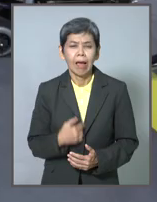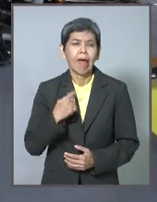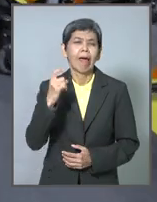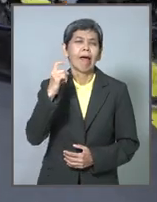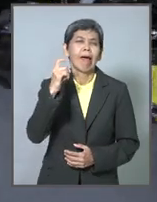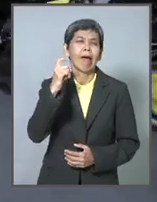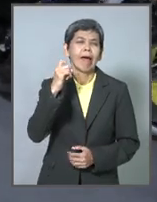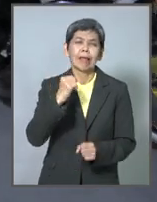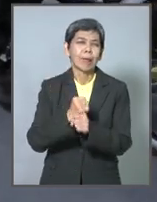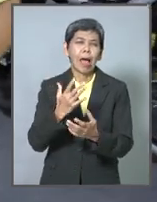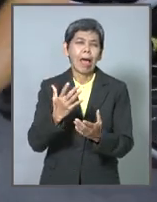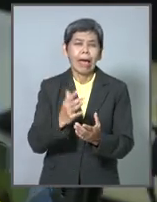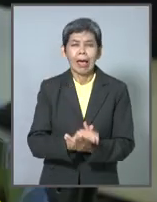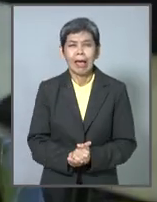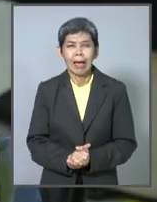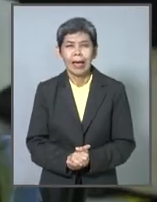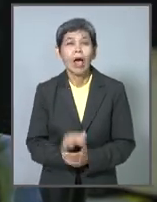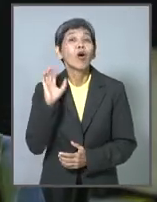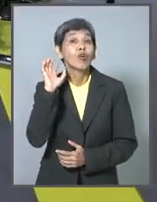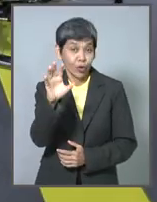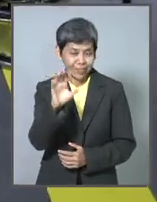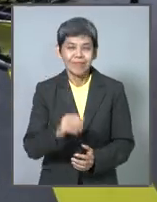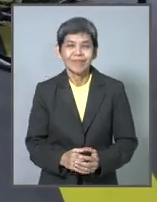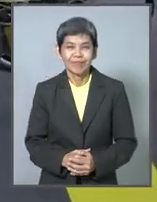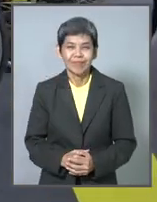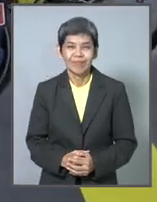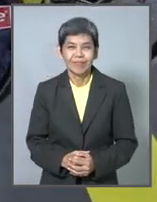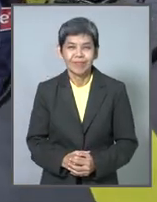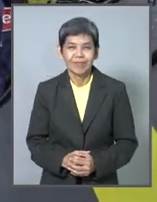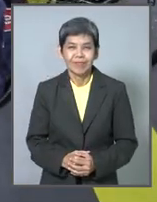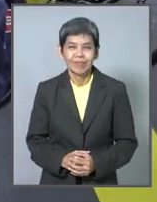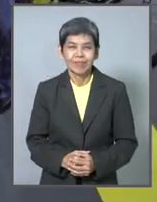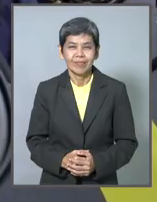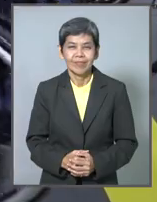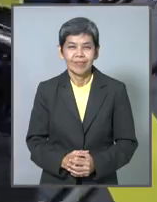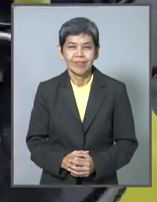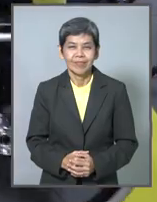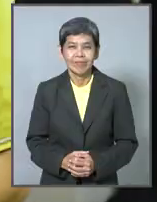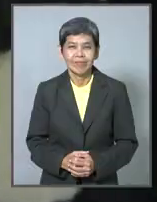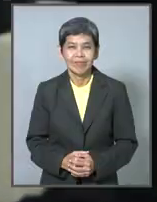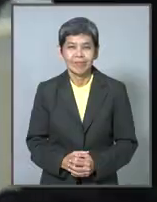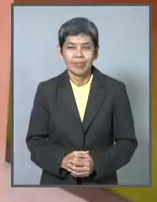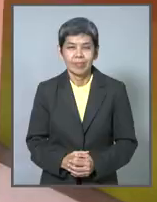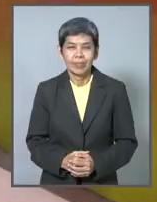ม่ได้อ่ะโดนเหรอโหง่ายเลยอ่ะ